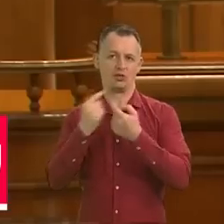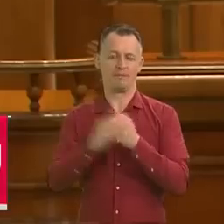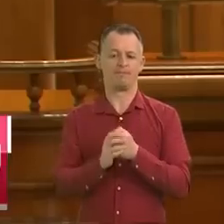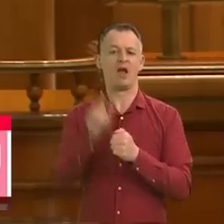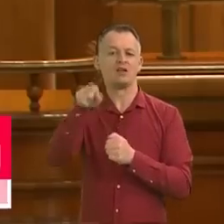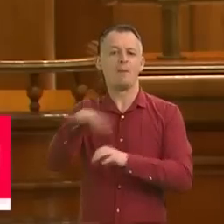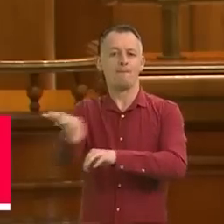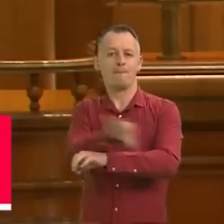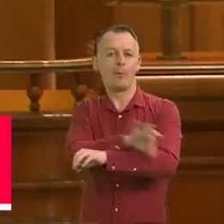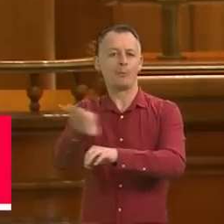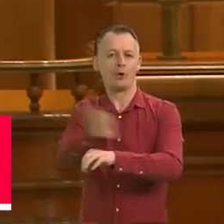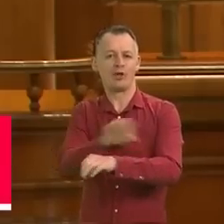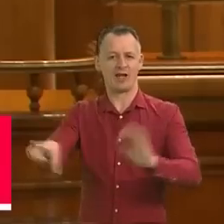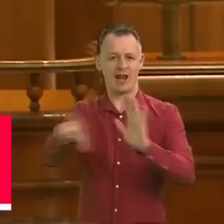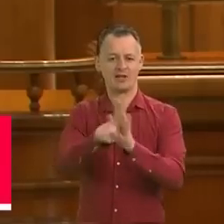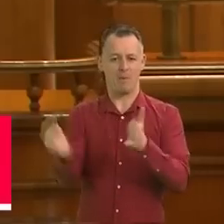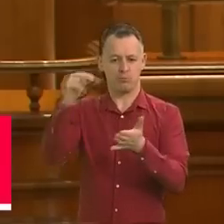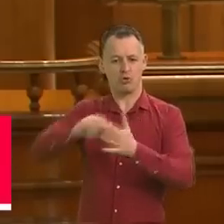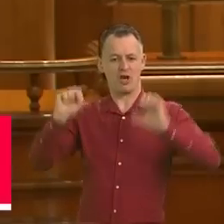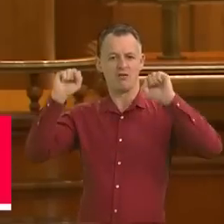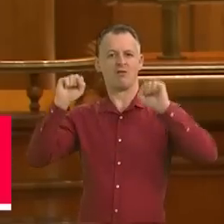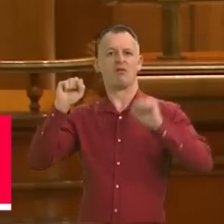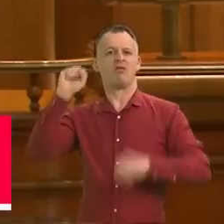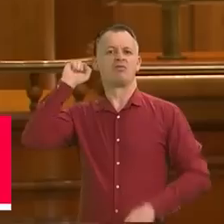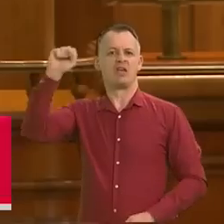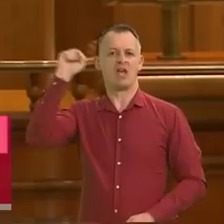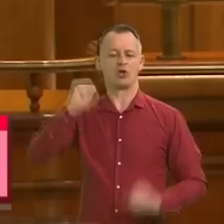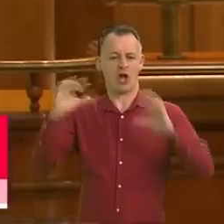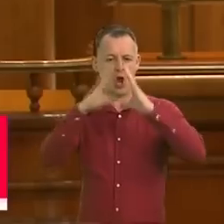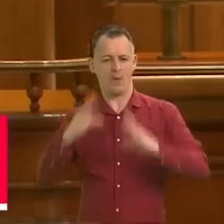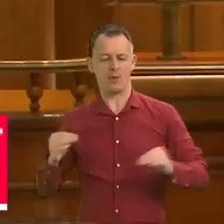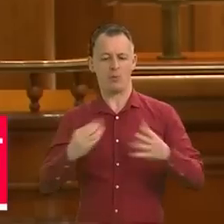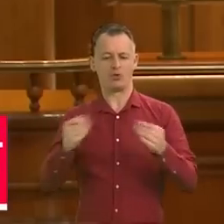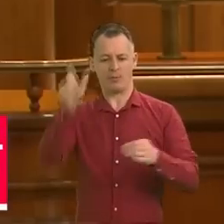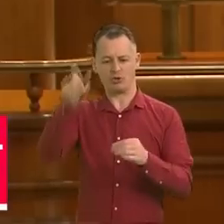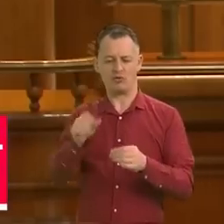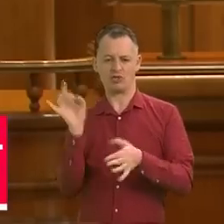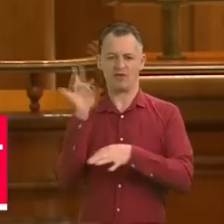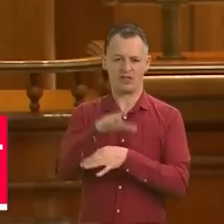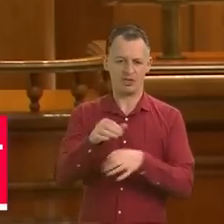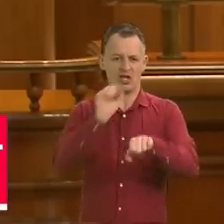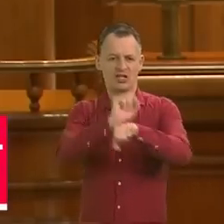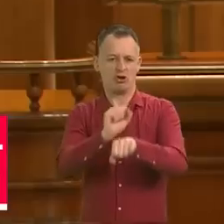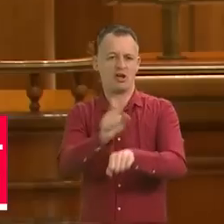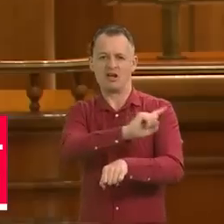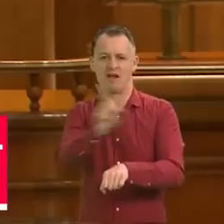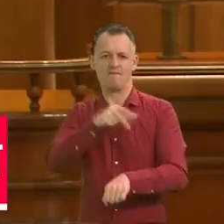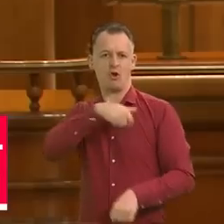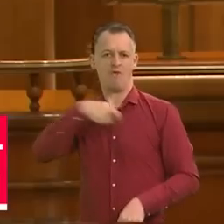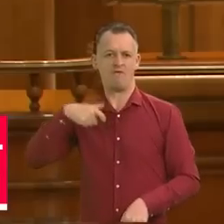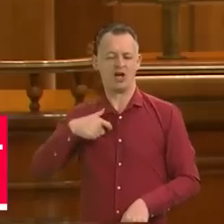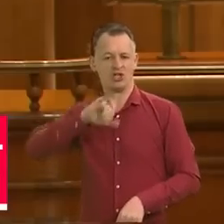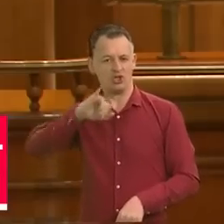lege instaurează dictatura în România și practic foarte mulți oameni vor fi trimiși la închisoare nevinovați fiind, chiar